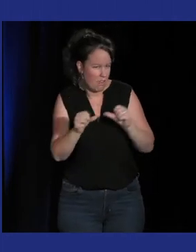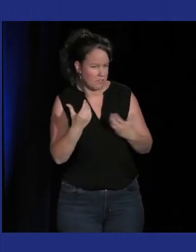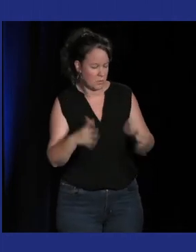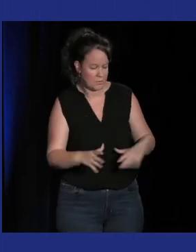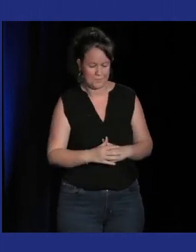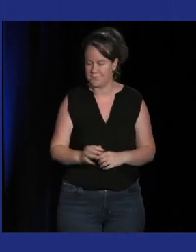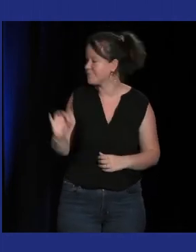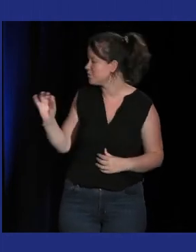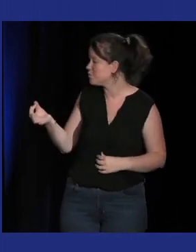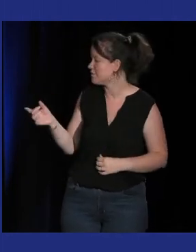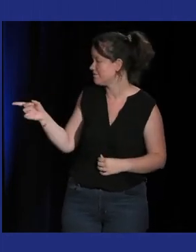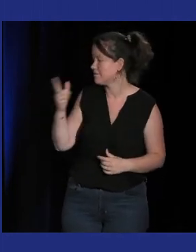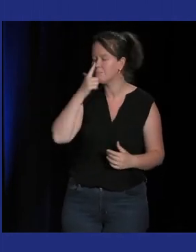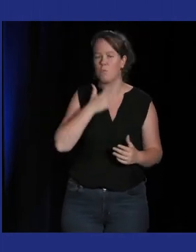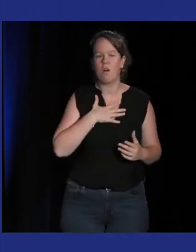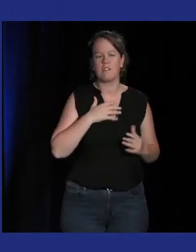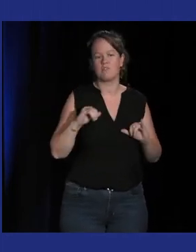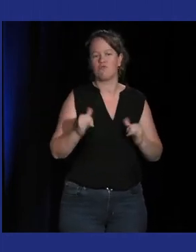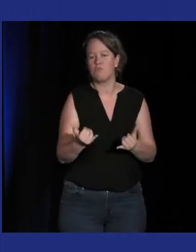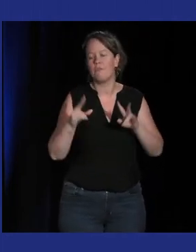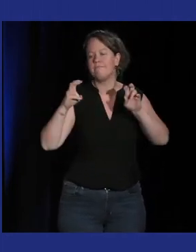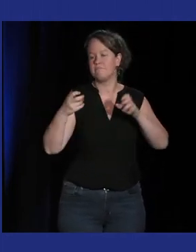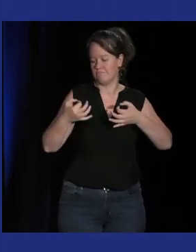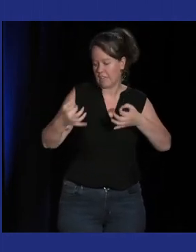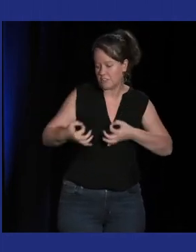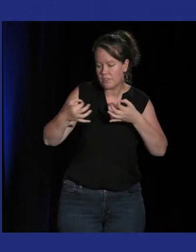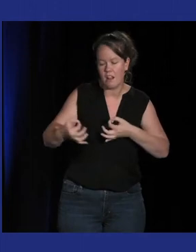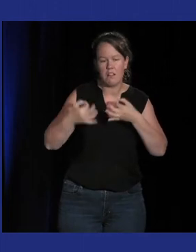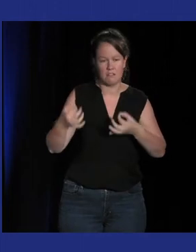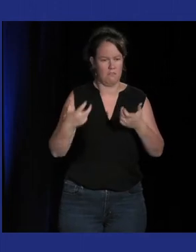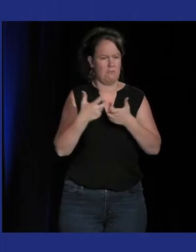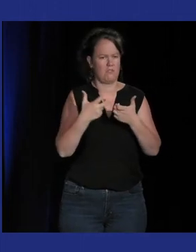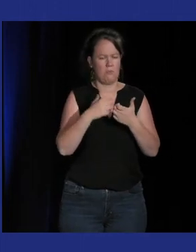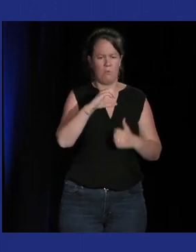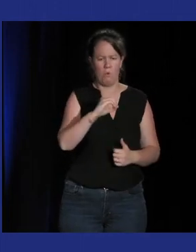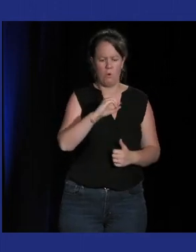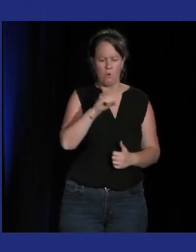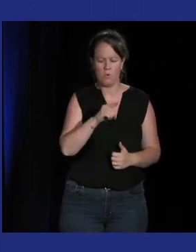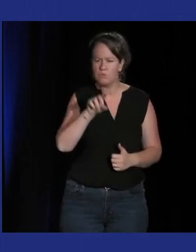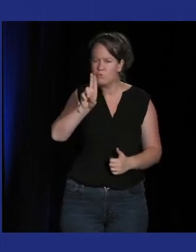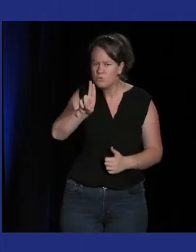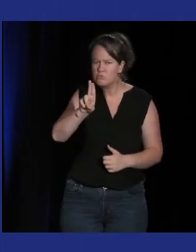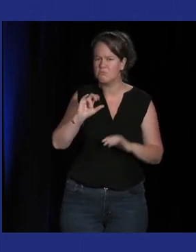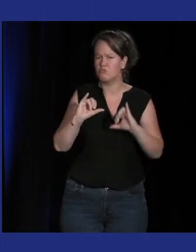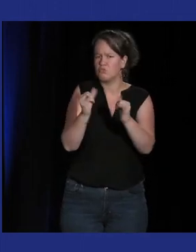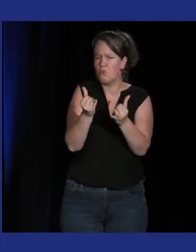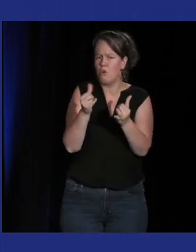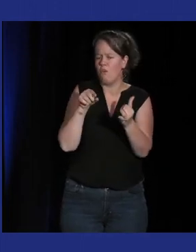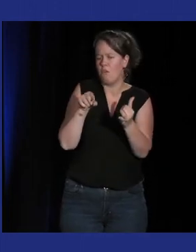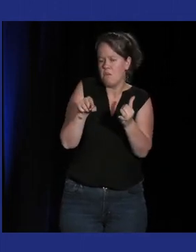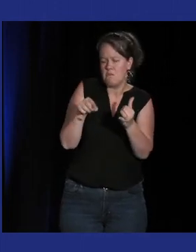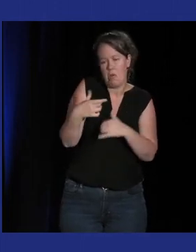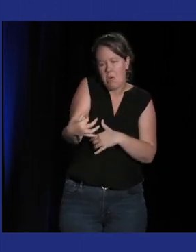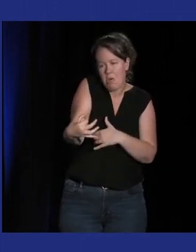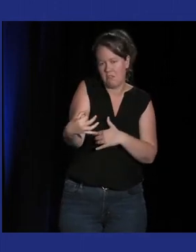plutôt être réservés à un public qui a l'habitude de jouer ce genre là c'est moins popularisé par exemple Osu par exemple je dirais pas que'est un public de niche mais il un peu ce côté de un peu quand